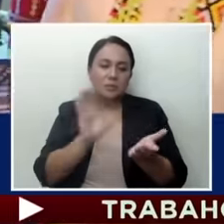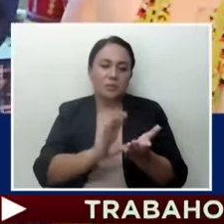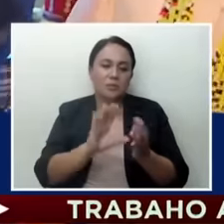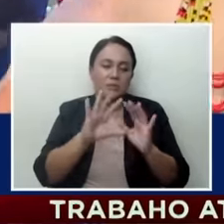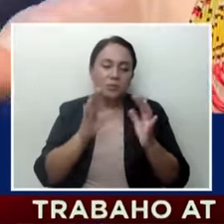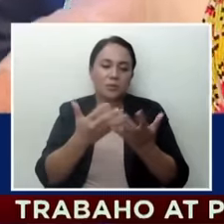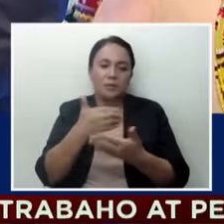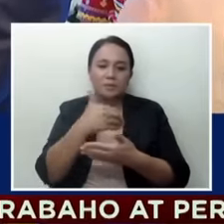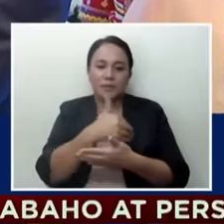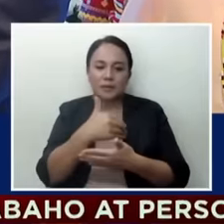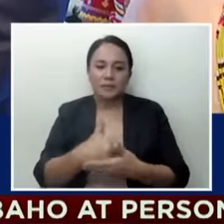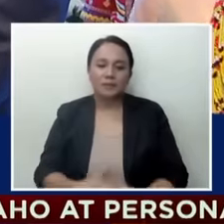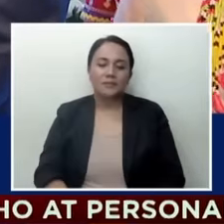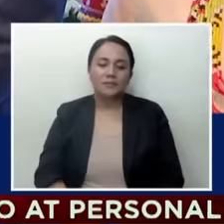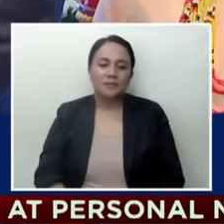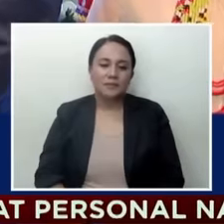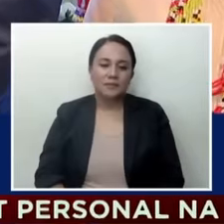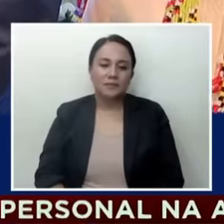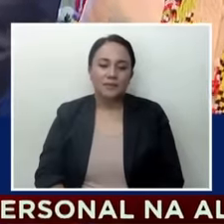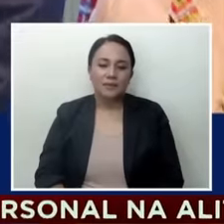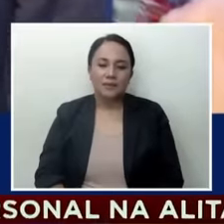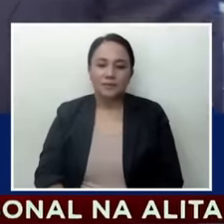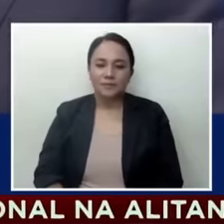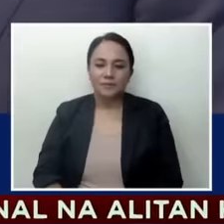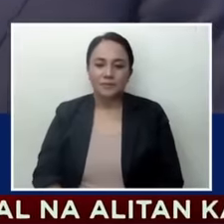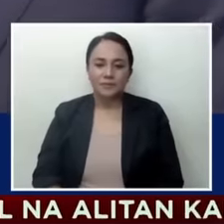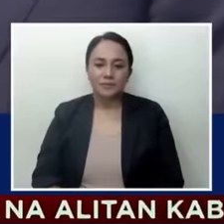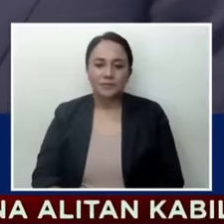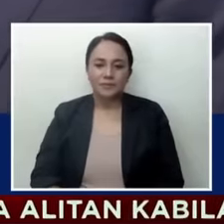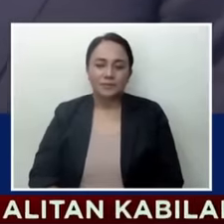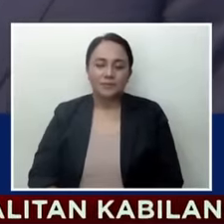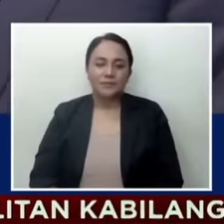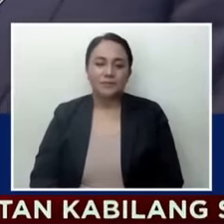Bank. Jervis Manahan, ABS-CBN News.